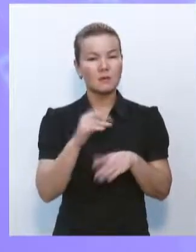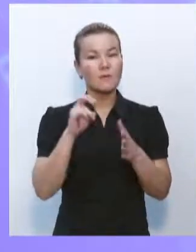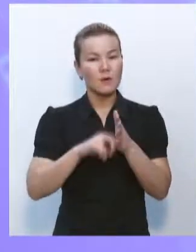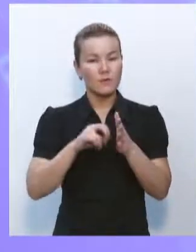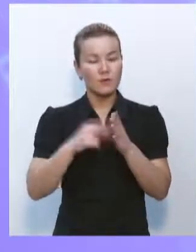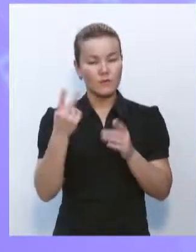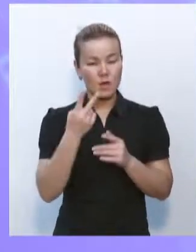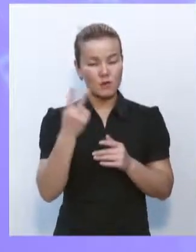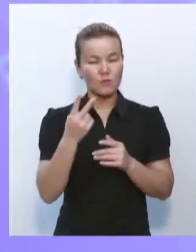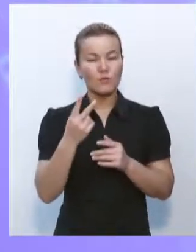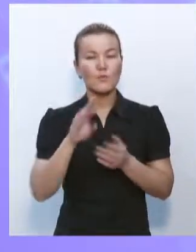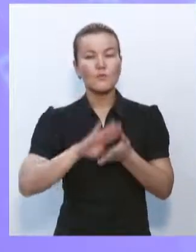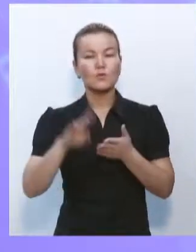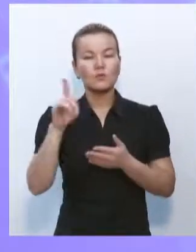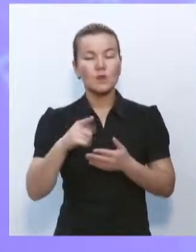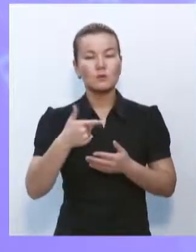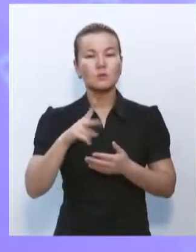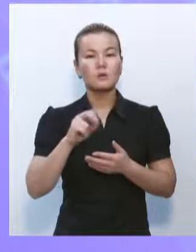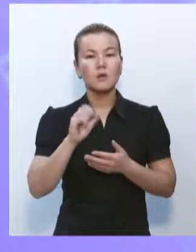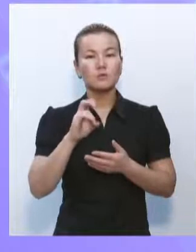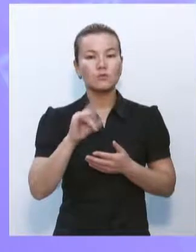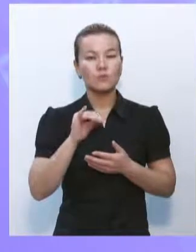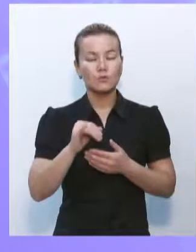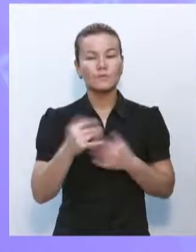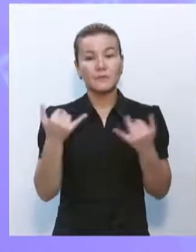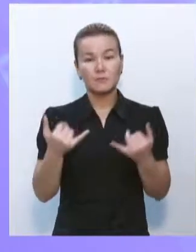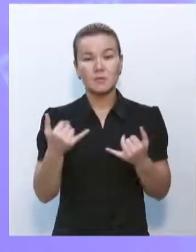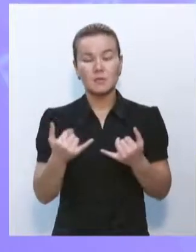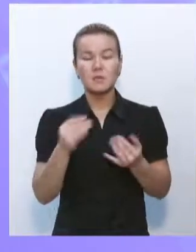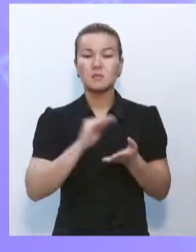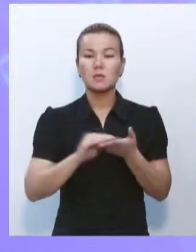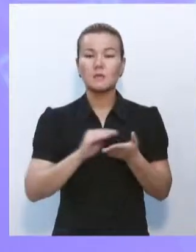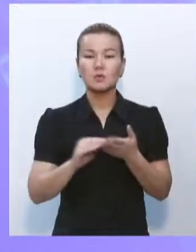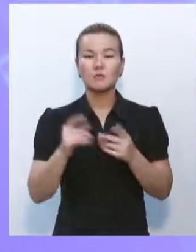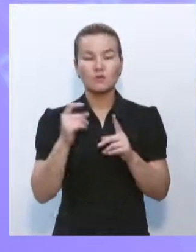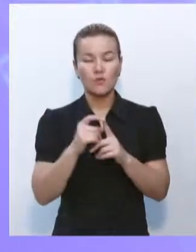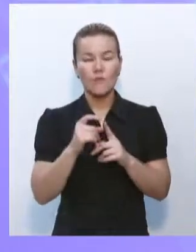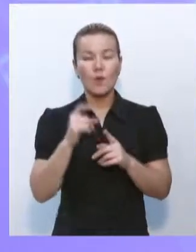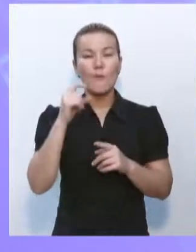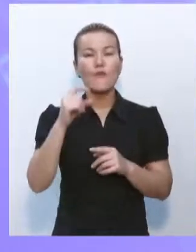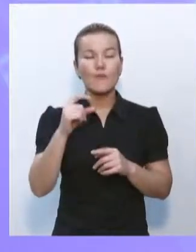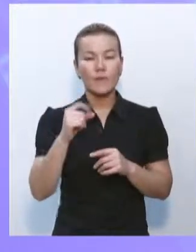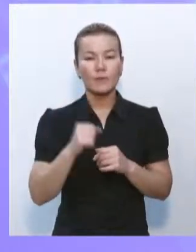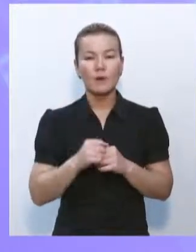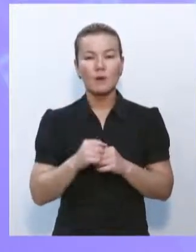Проверили вторую безударную гласную. Теперь запишем слово буквами.